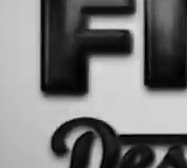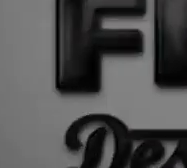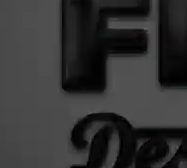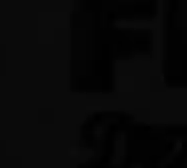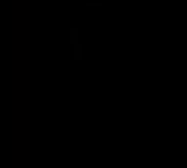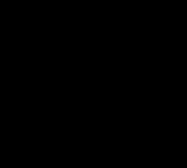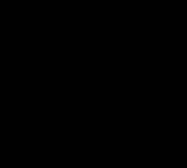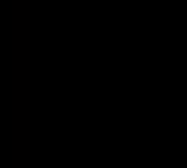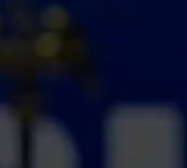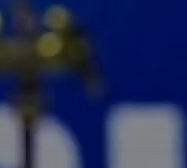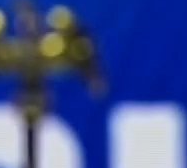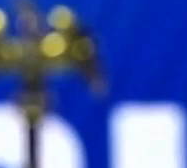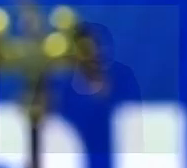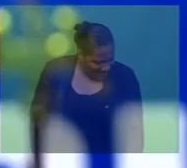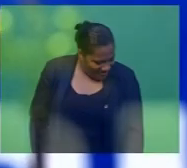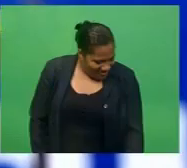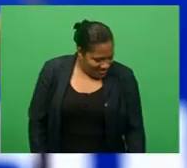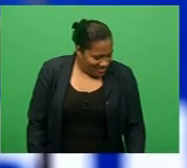2, देश की धड़कन।